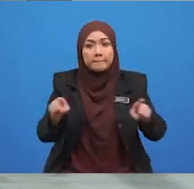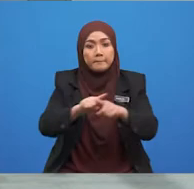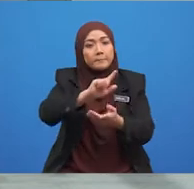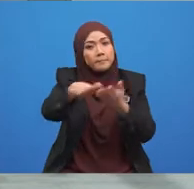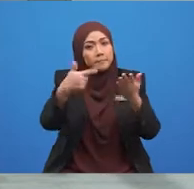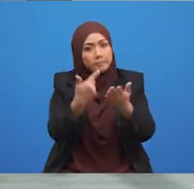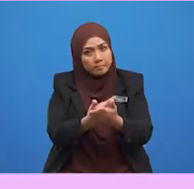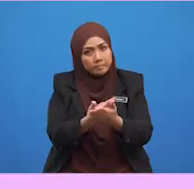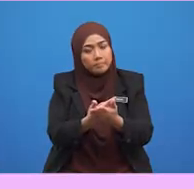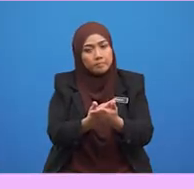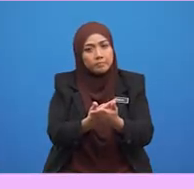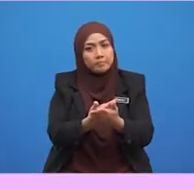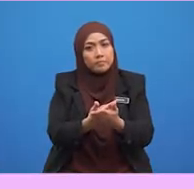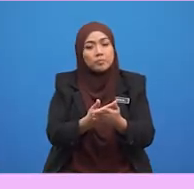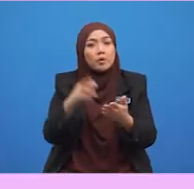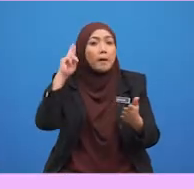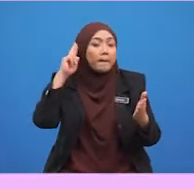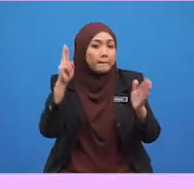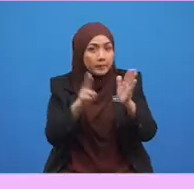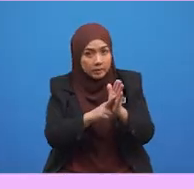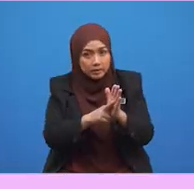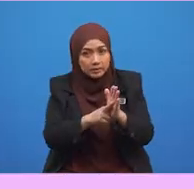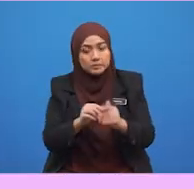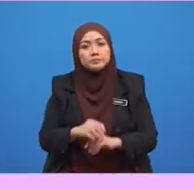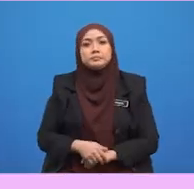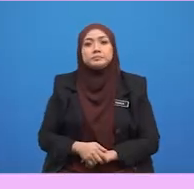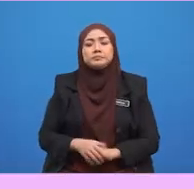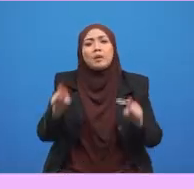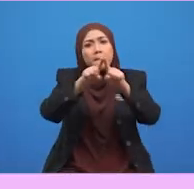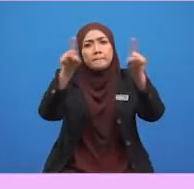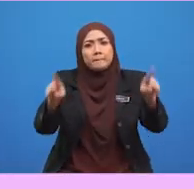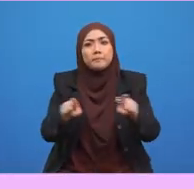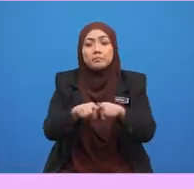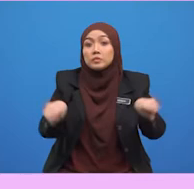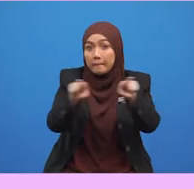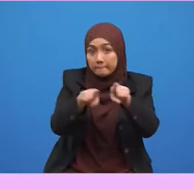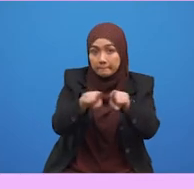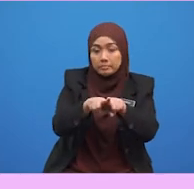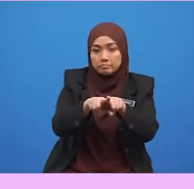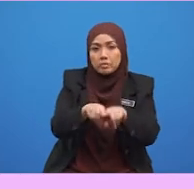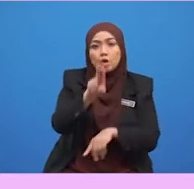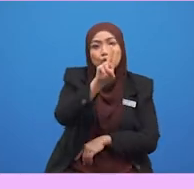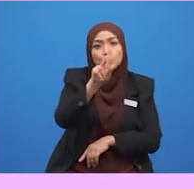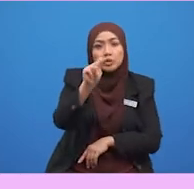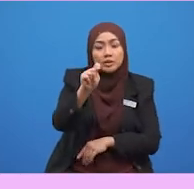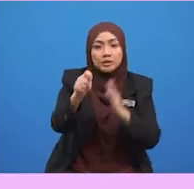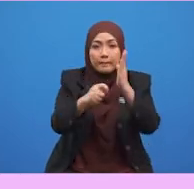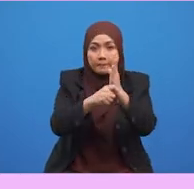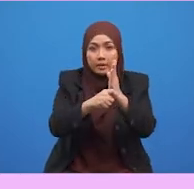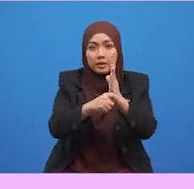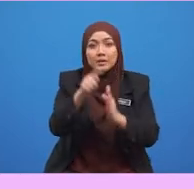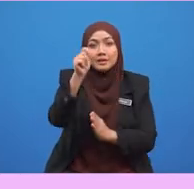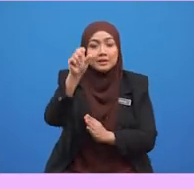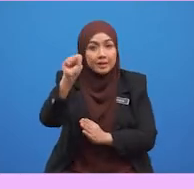keseluruhan raja. Berdasarkan raja yang diberi, perimeter sama dengan UT